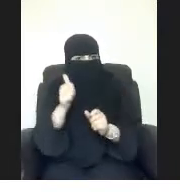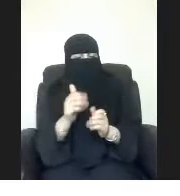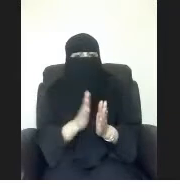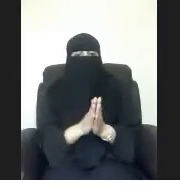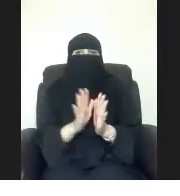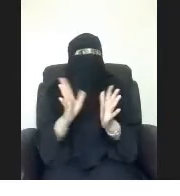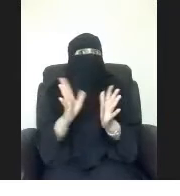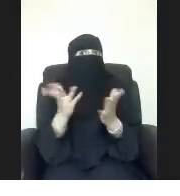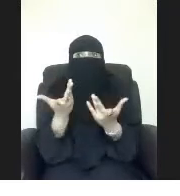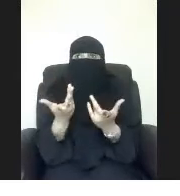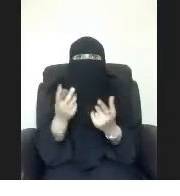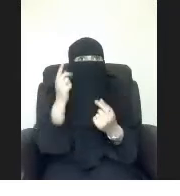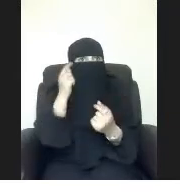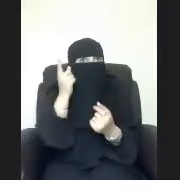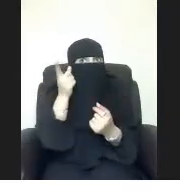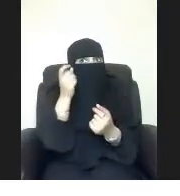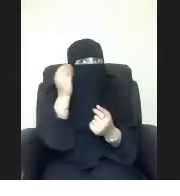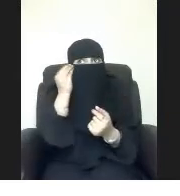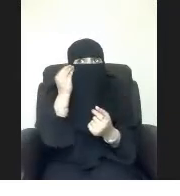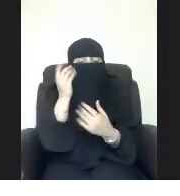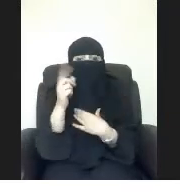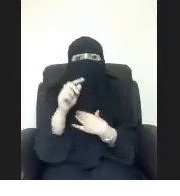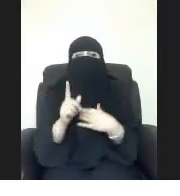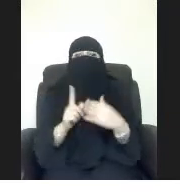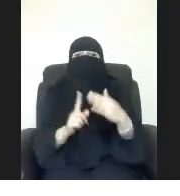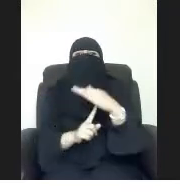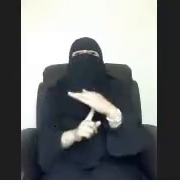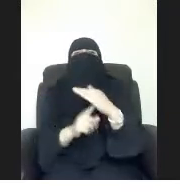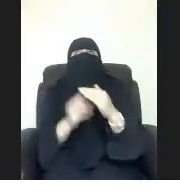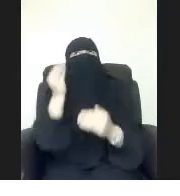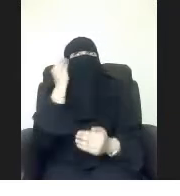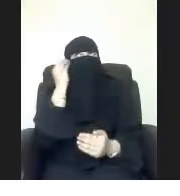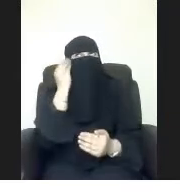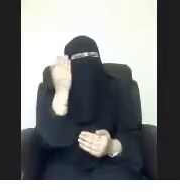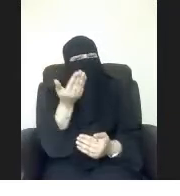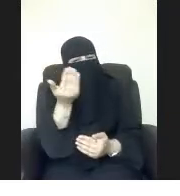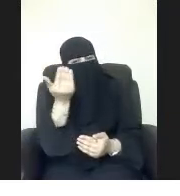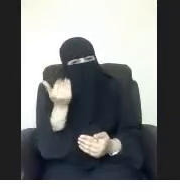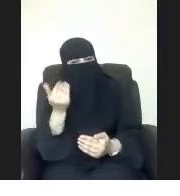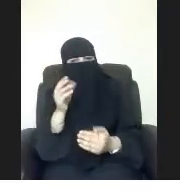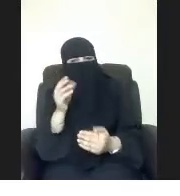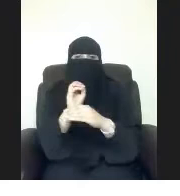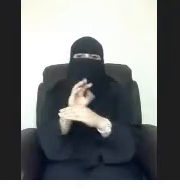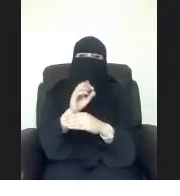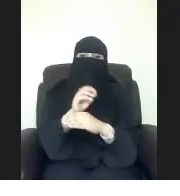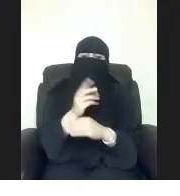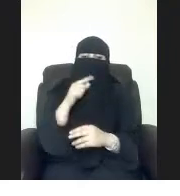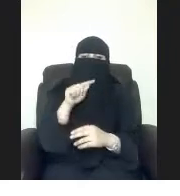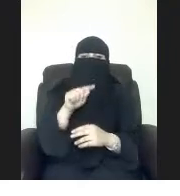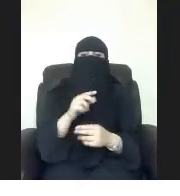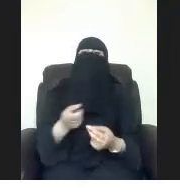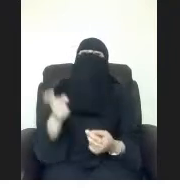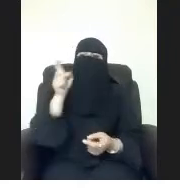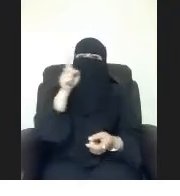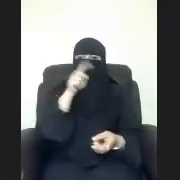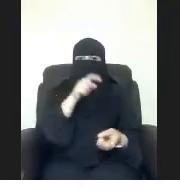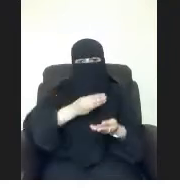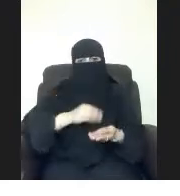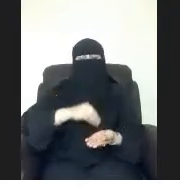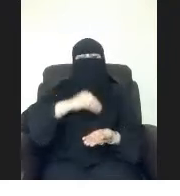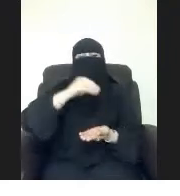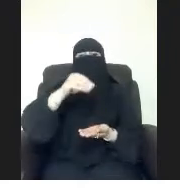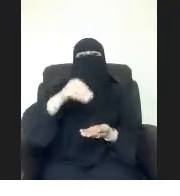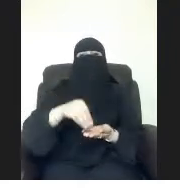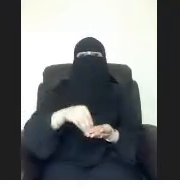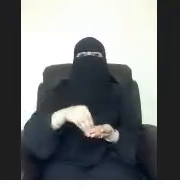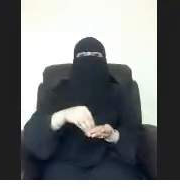المنتدى، وكذلك يستطيعون طرح الأسئلة والاستفسارات حول محتوى